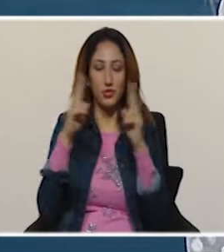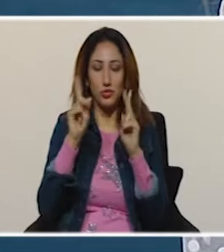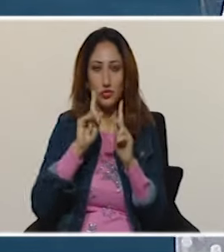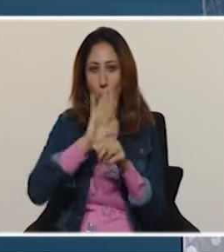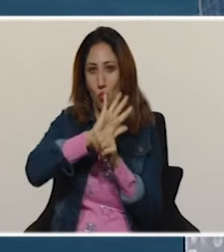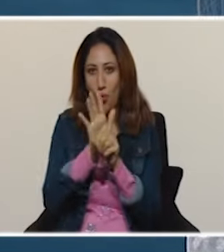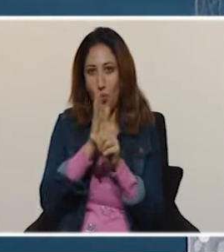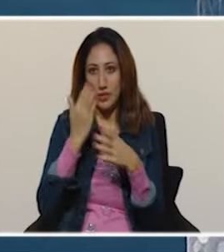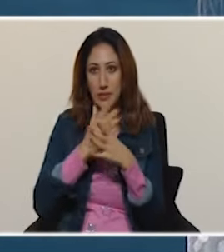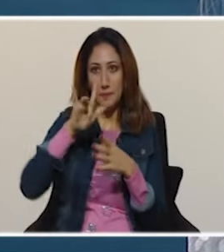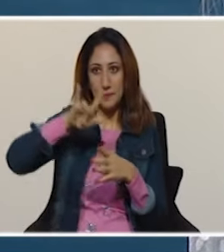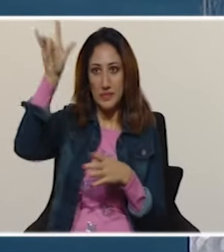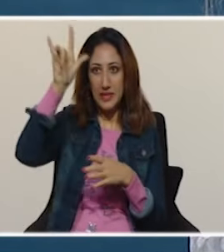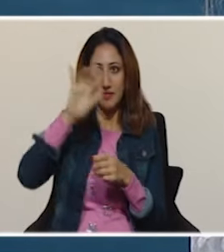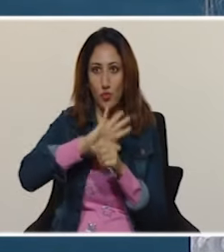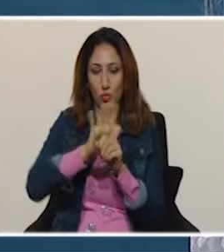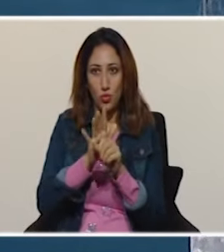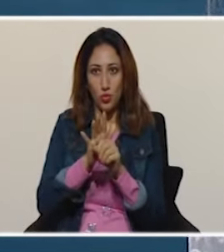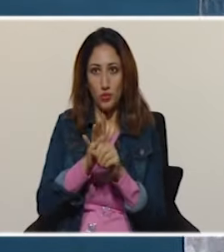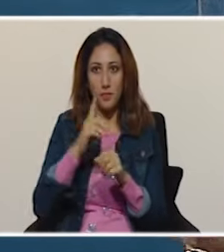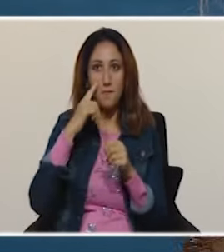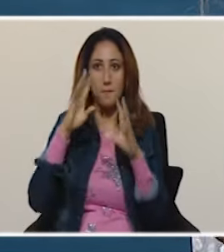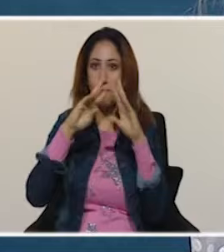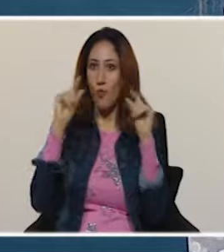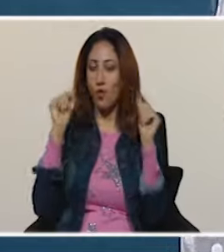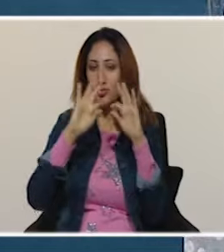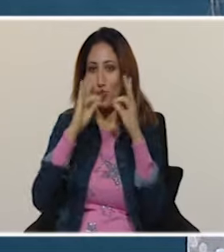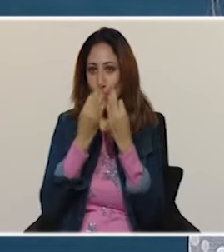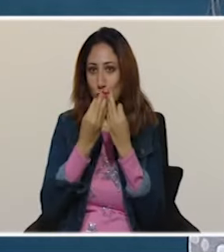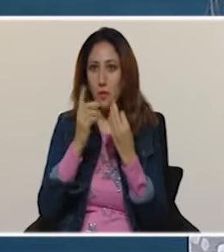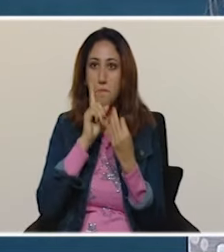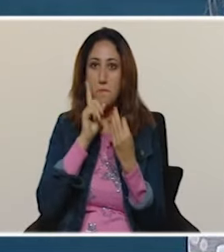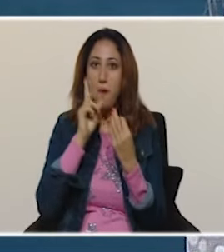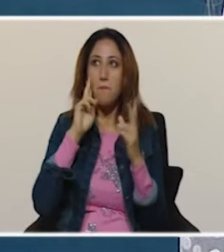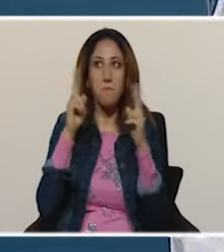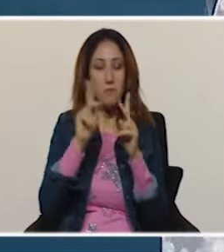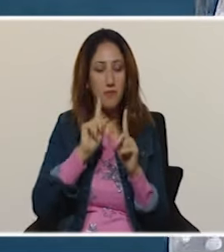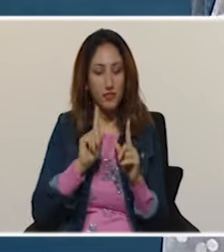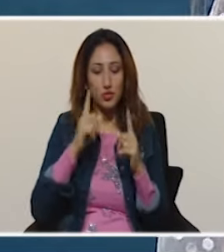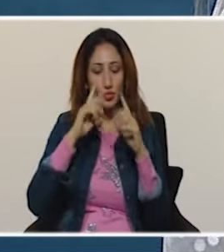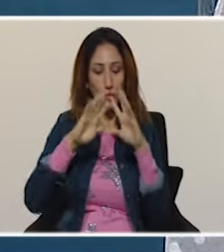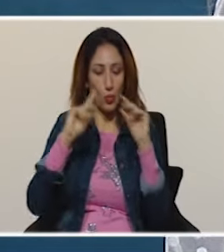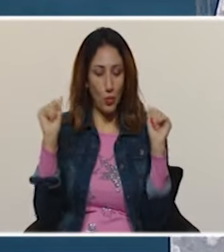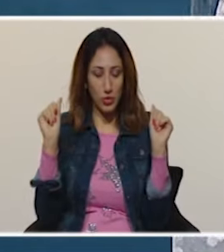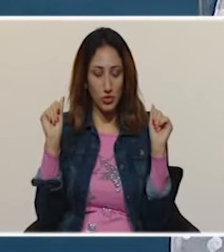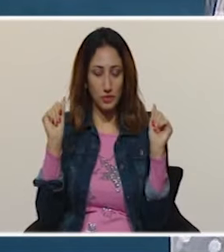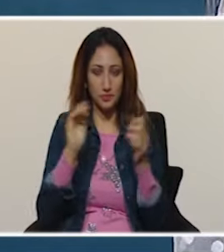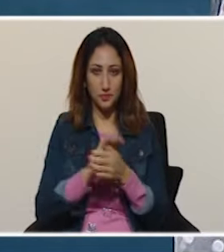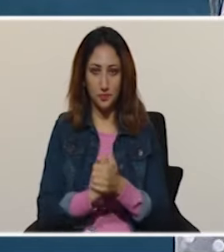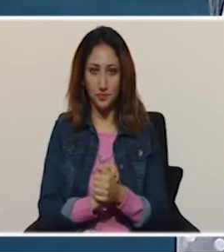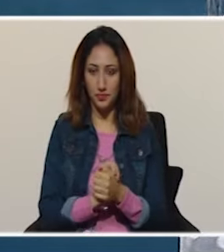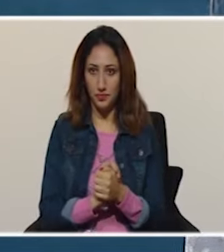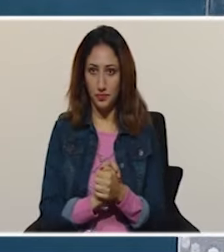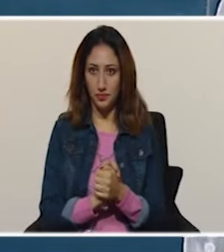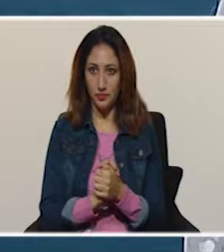الكورونا والحجر، فانا وحشني اهلي كثير لانه ماما بقى لي كثير ما شفتها وكان عندها تحديات صحيه هيدي السنه. الله